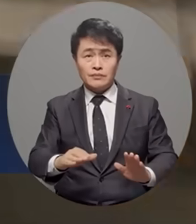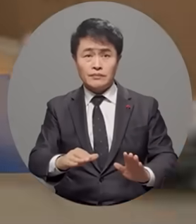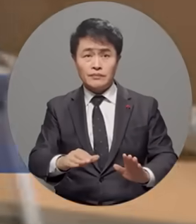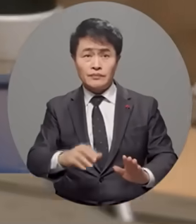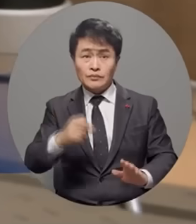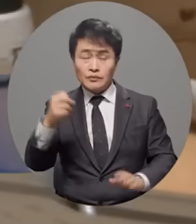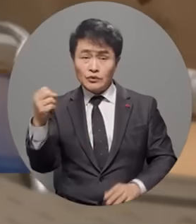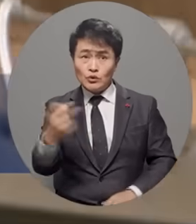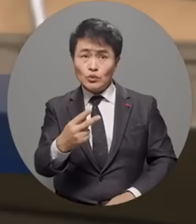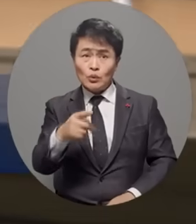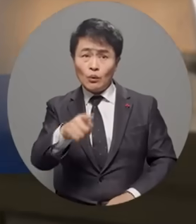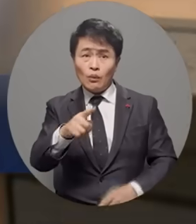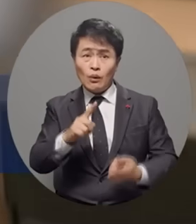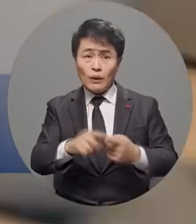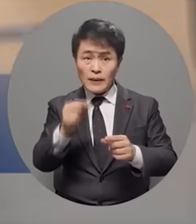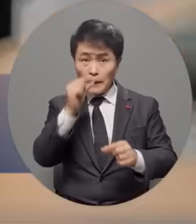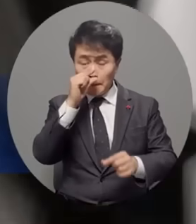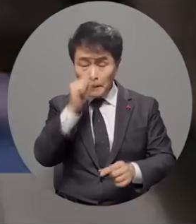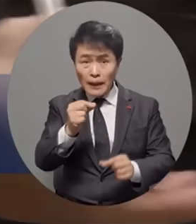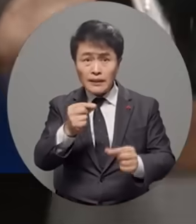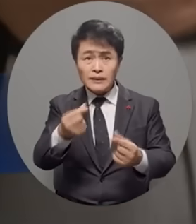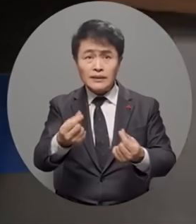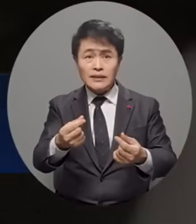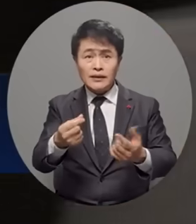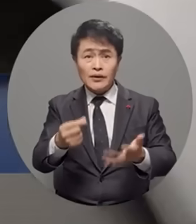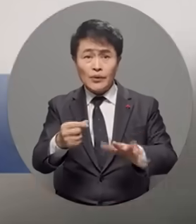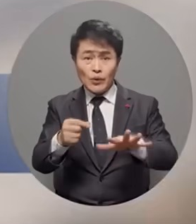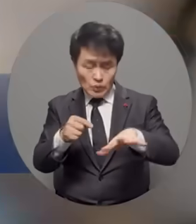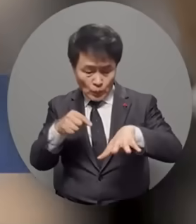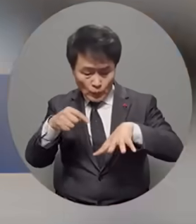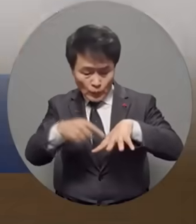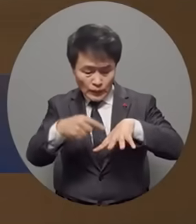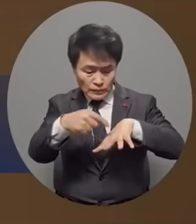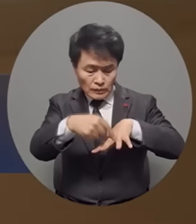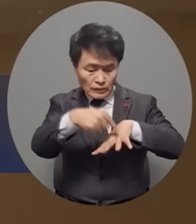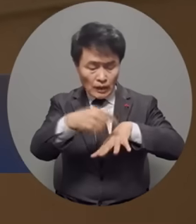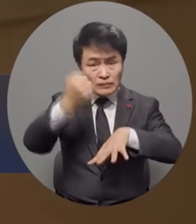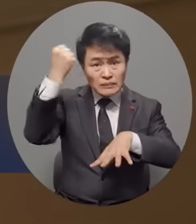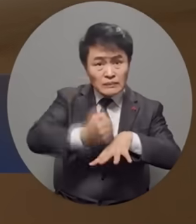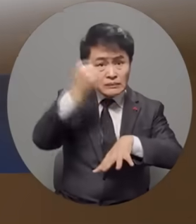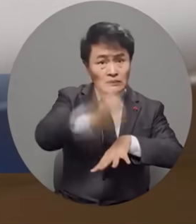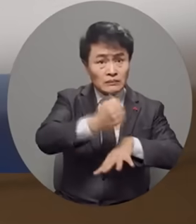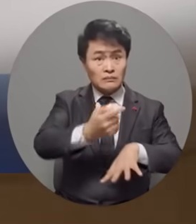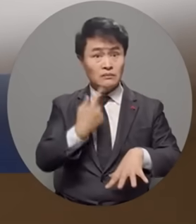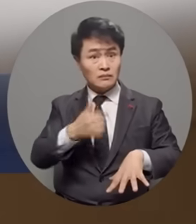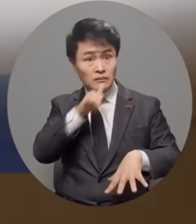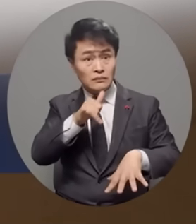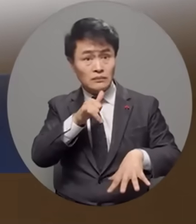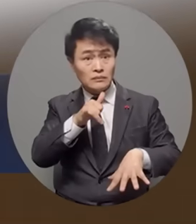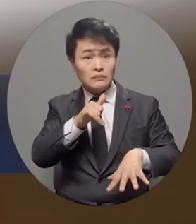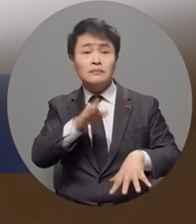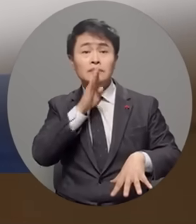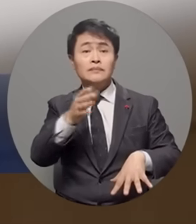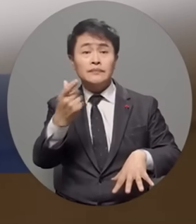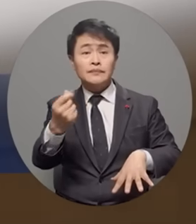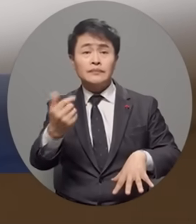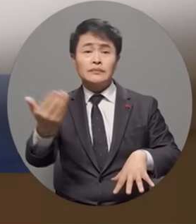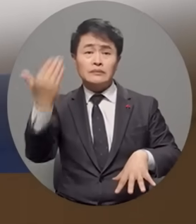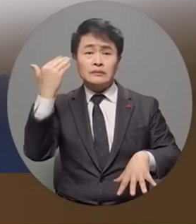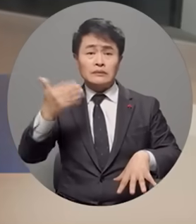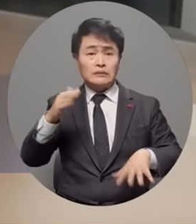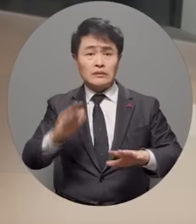하나는 이게 송곳이잖아요. 네. 송곳으로 이 손가락 사이 여기 찌르신 적 있으세요? 네, 있습니다. 그때는